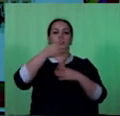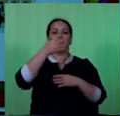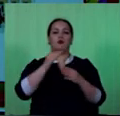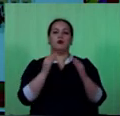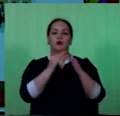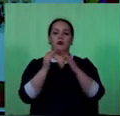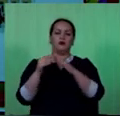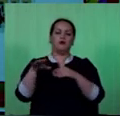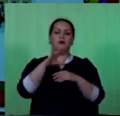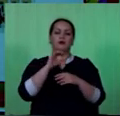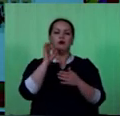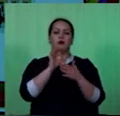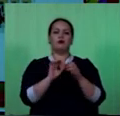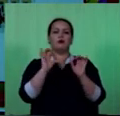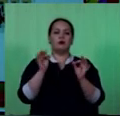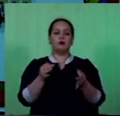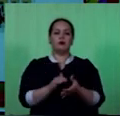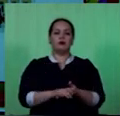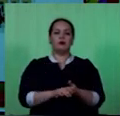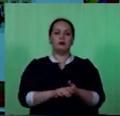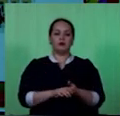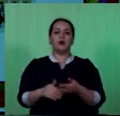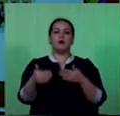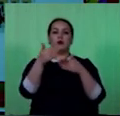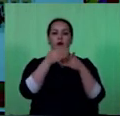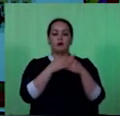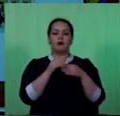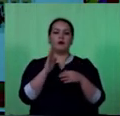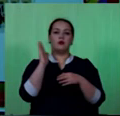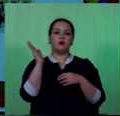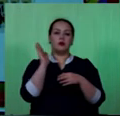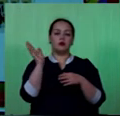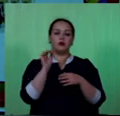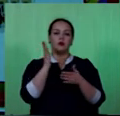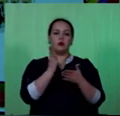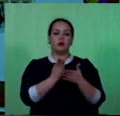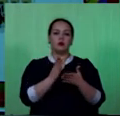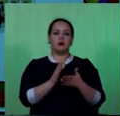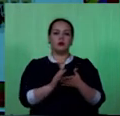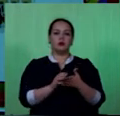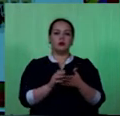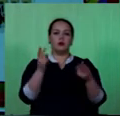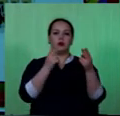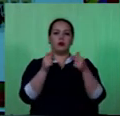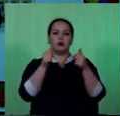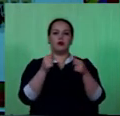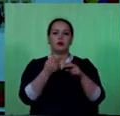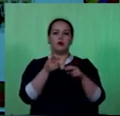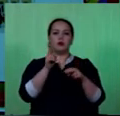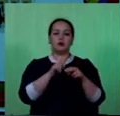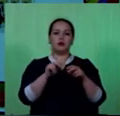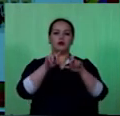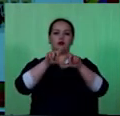все ответы верны значит перед вами вот с правой стороны есть картинки это значит у нас